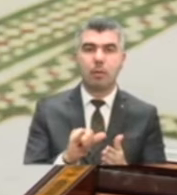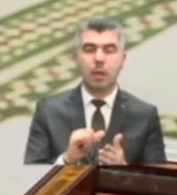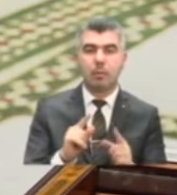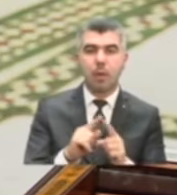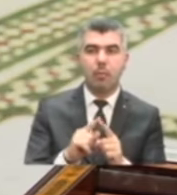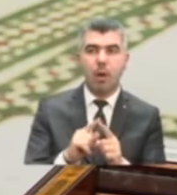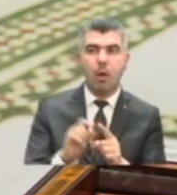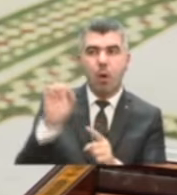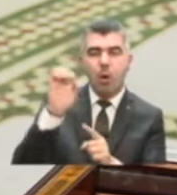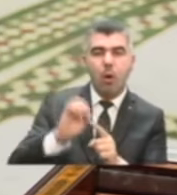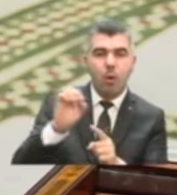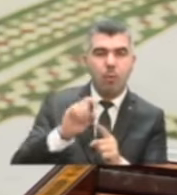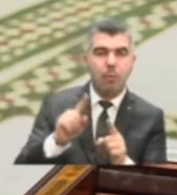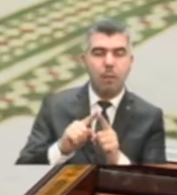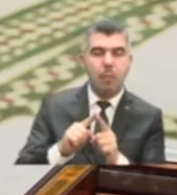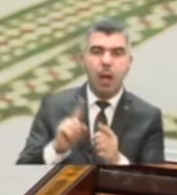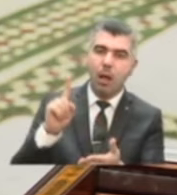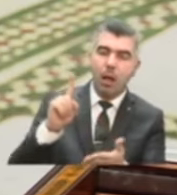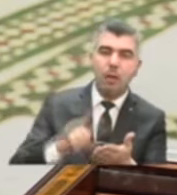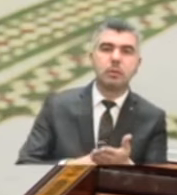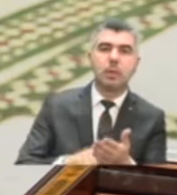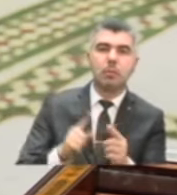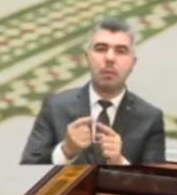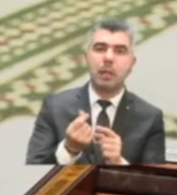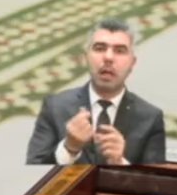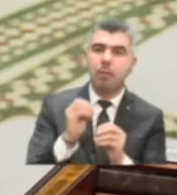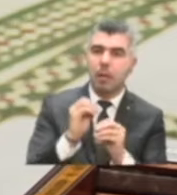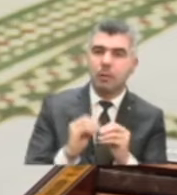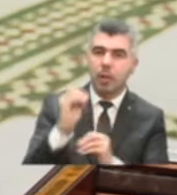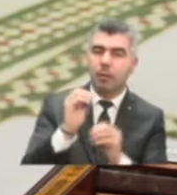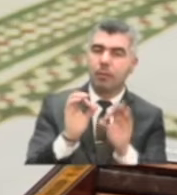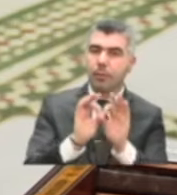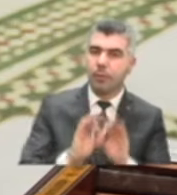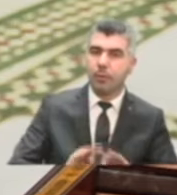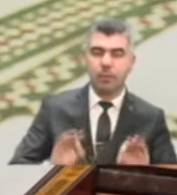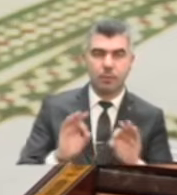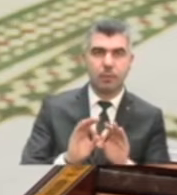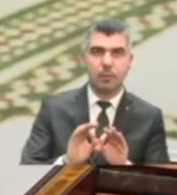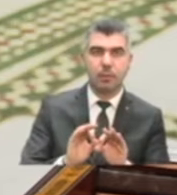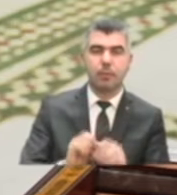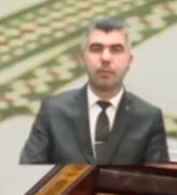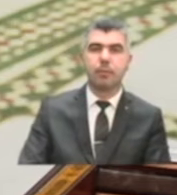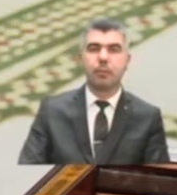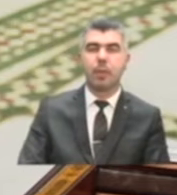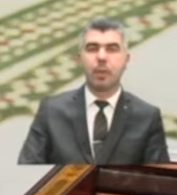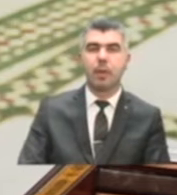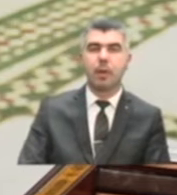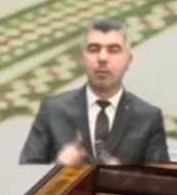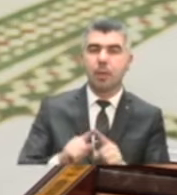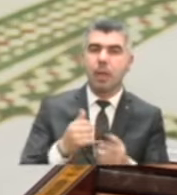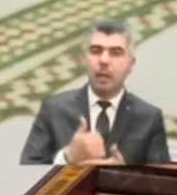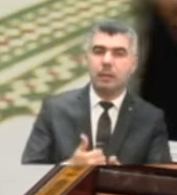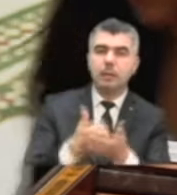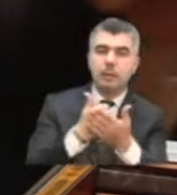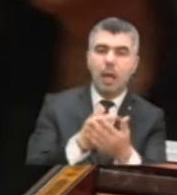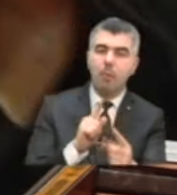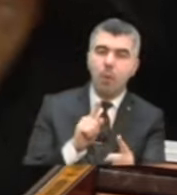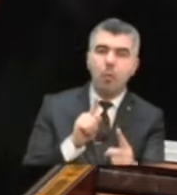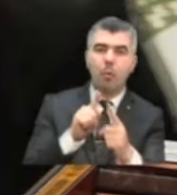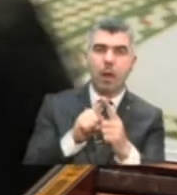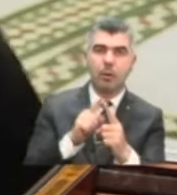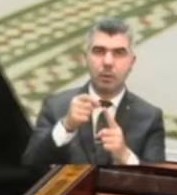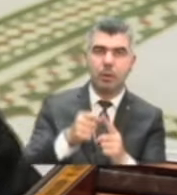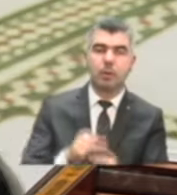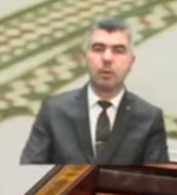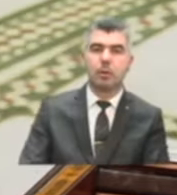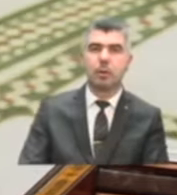الفاعلين الاجانب هما اللي تيفرضوا الاثمنه في بلادنا. اما بالنسبه للقضيه ديال الدعم المباشر الى اخره، هذا قرار